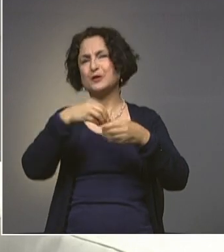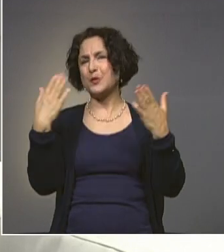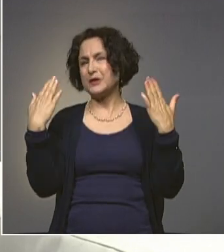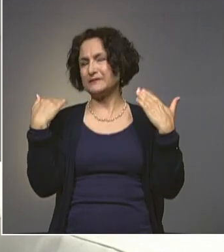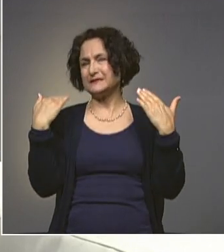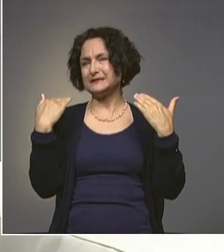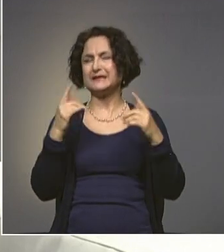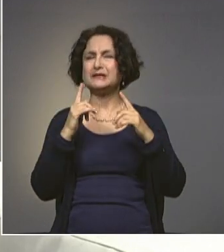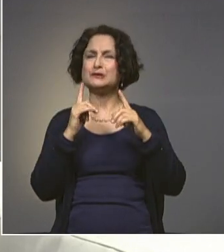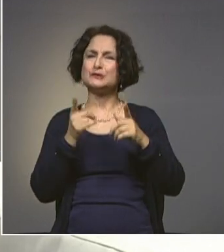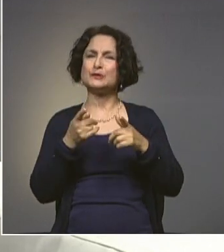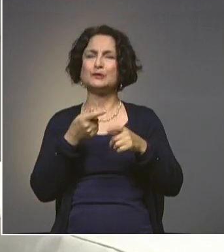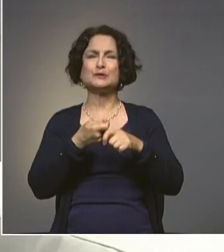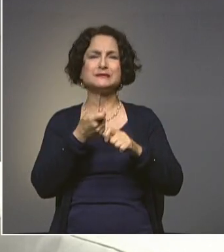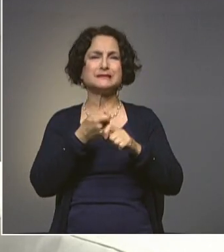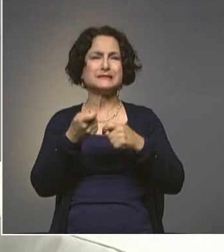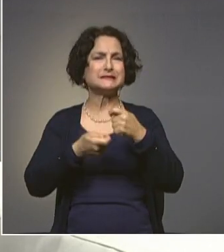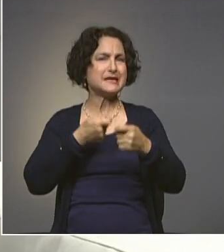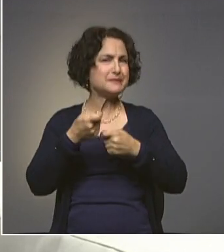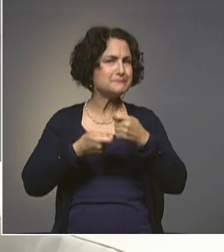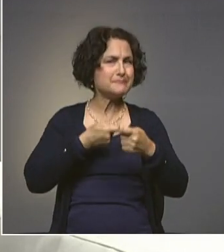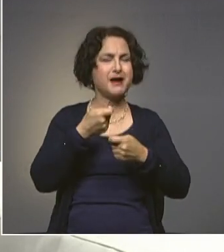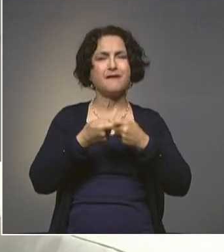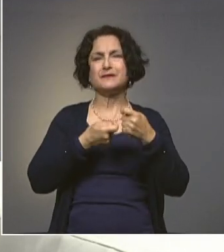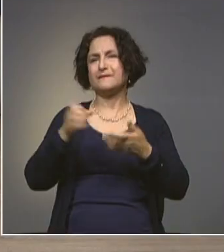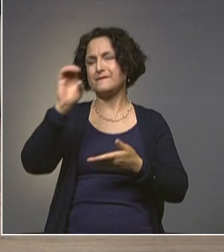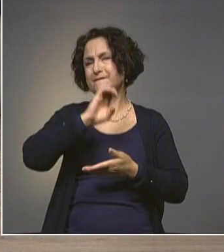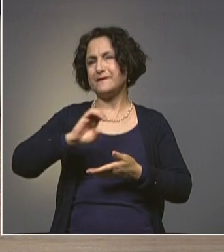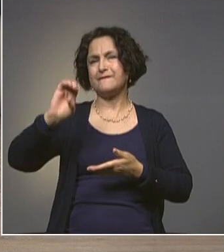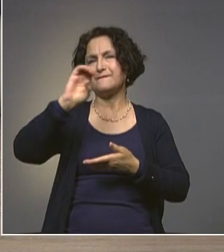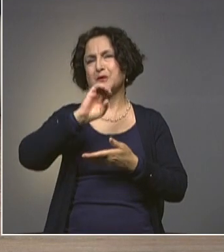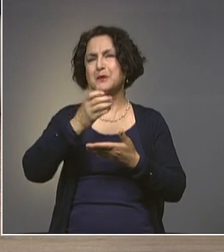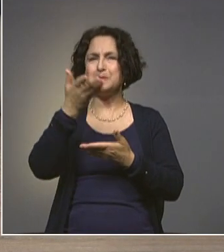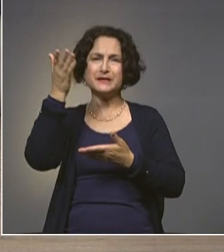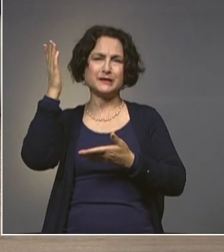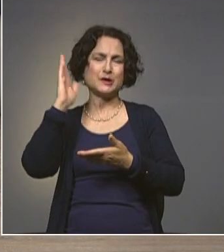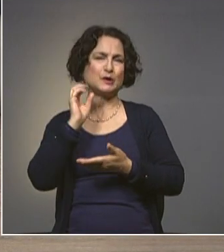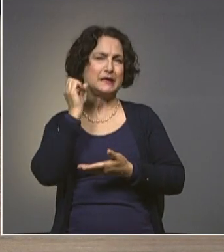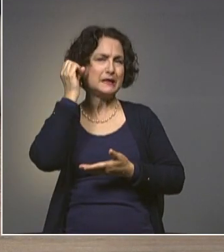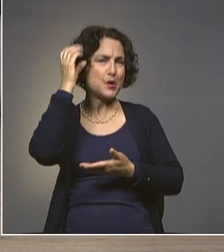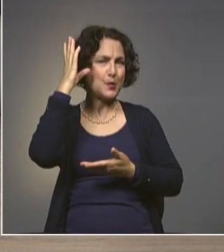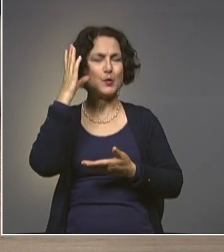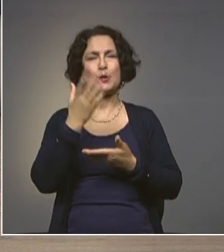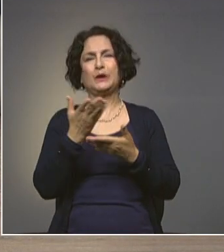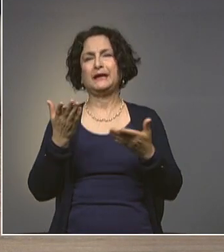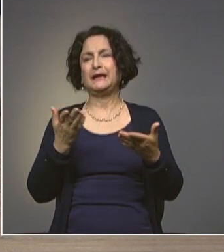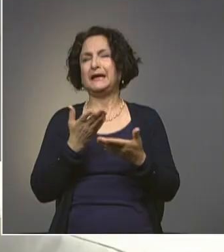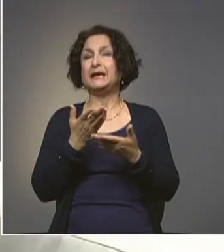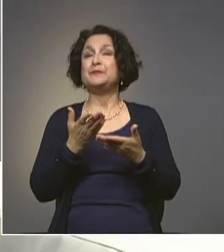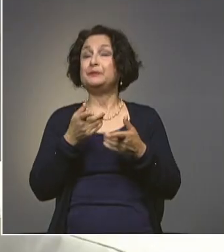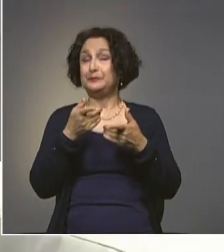на аграрните науки, биотехнологиите и природните науки в Европа. Колко са те, имате ли представа? Тези